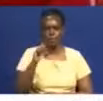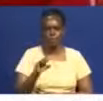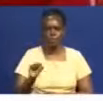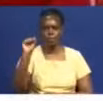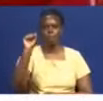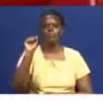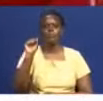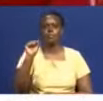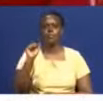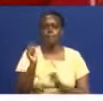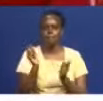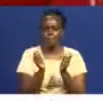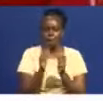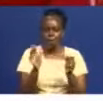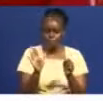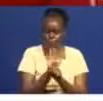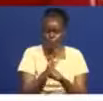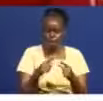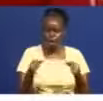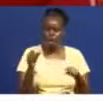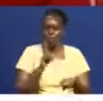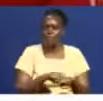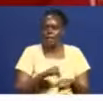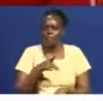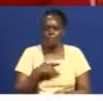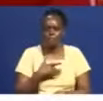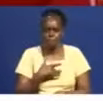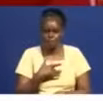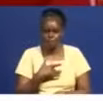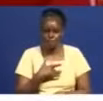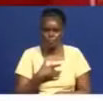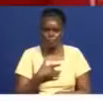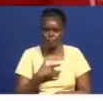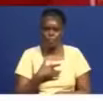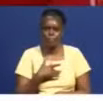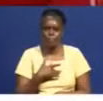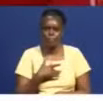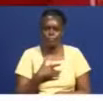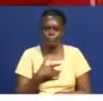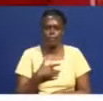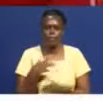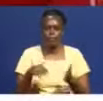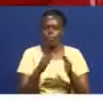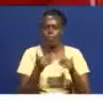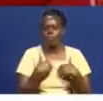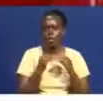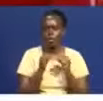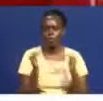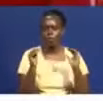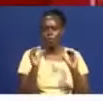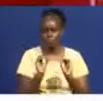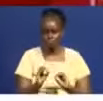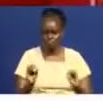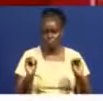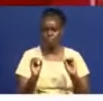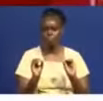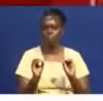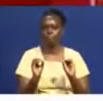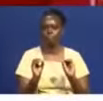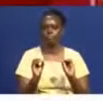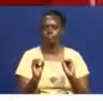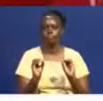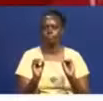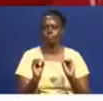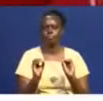ambao wameumia kwa muda mrefu. Muda wa kuwa hawapati fursa sawia, na nazungumza kwa nukuu